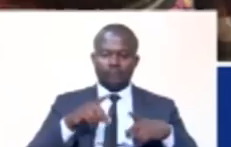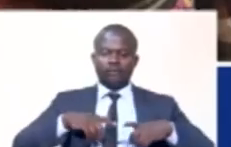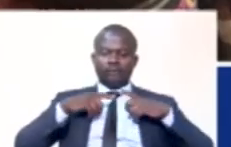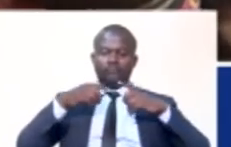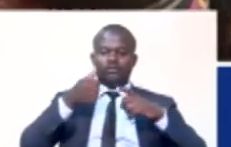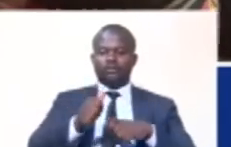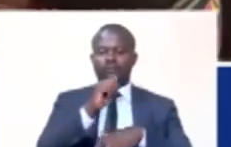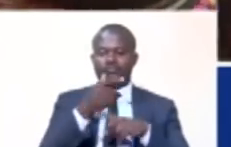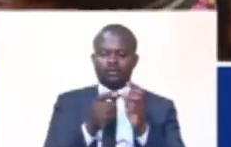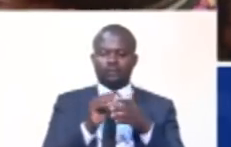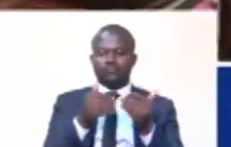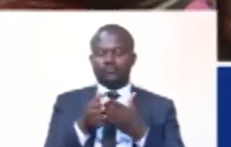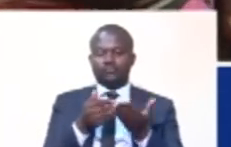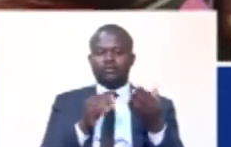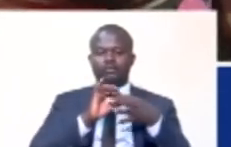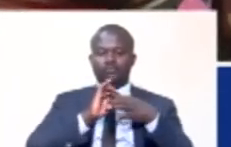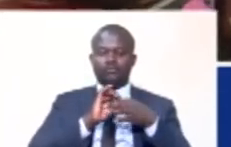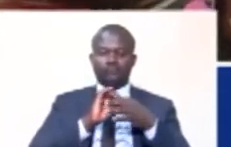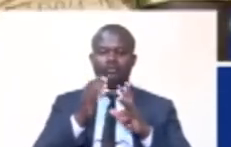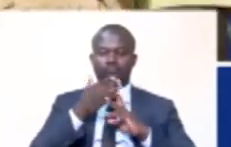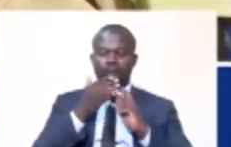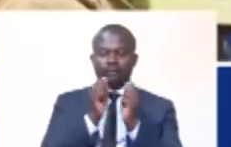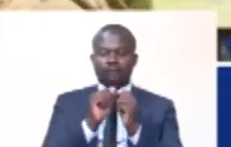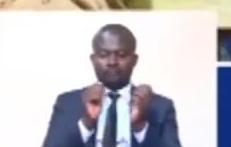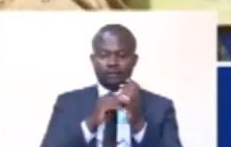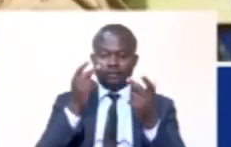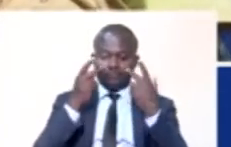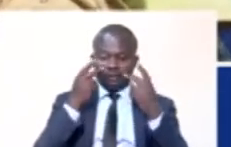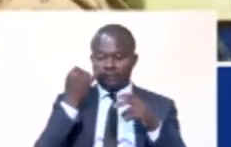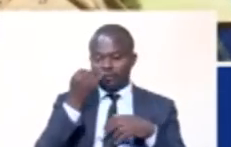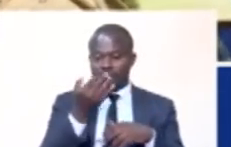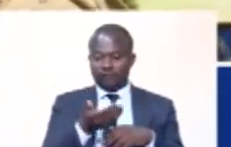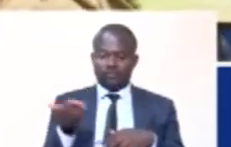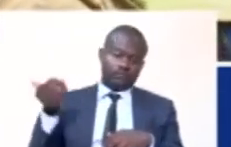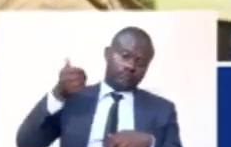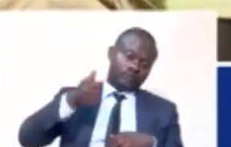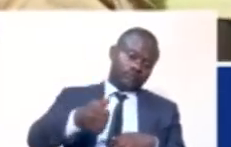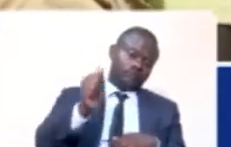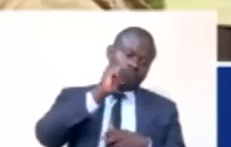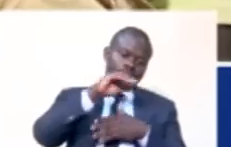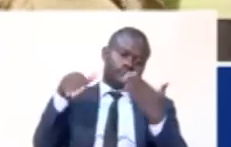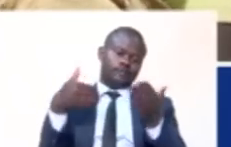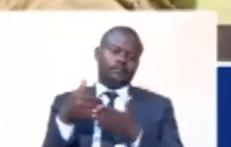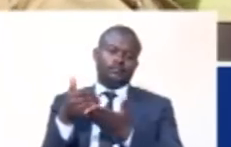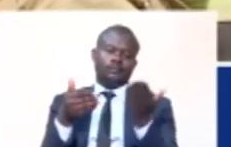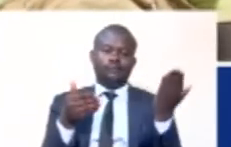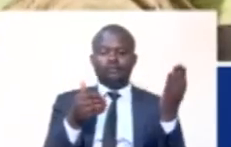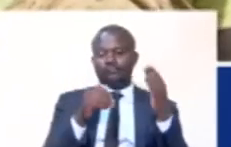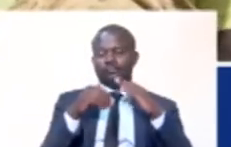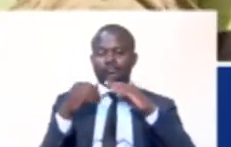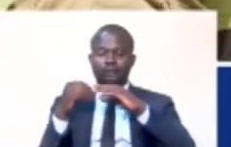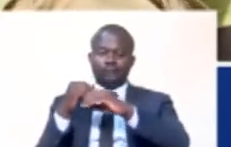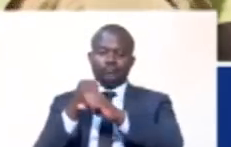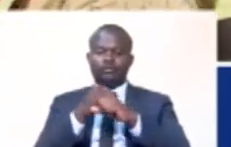yabo, tukareba imibanire hagati yabo, tukareba niba abana babo biga, tukareba niba babungabunga